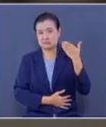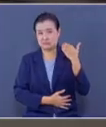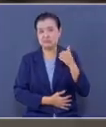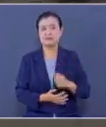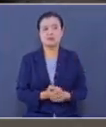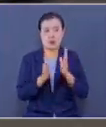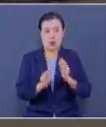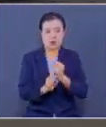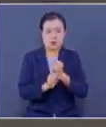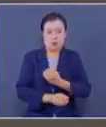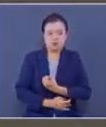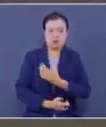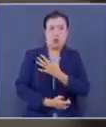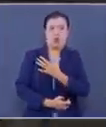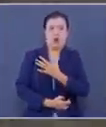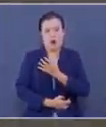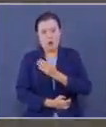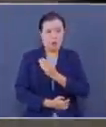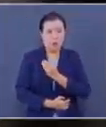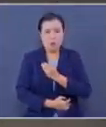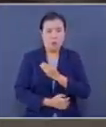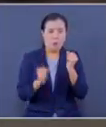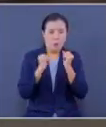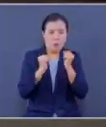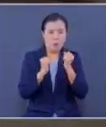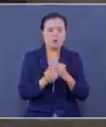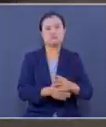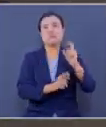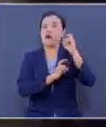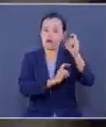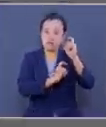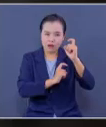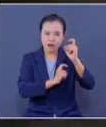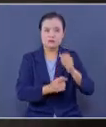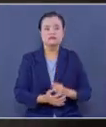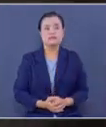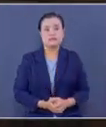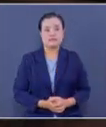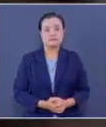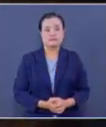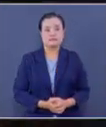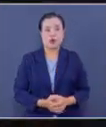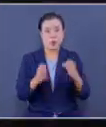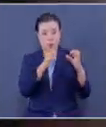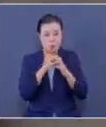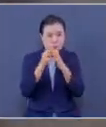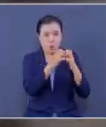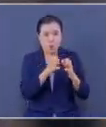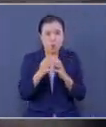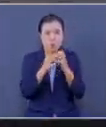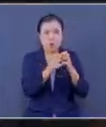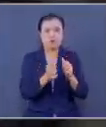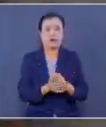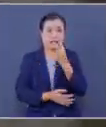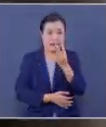พนักงานก็ตกอกตกใจแล้วก็แน่นอนล่ะความปลอดภัยนะฮะคุณผู้ชมครับเหตุการณ์ความวุ่นวายเนี่ยนะครับที่